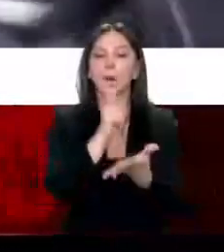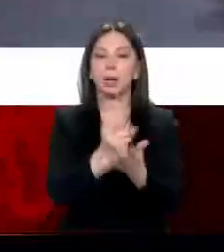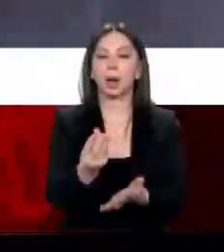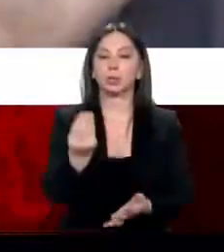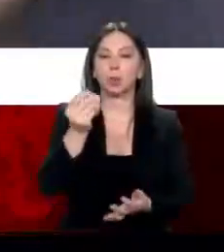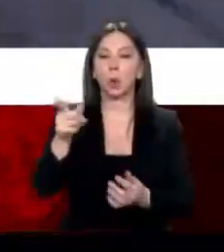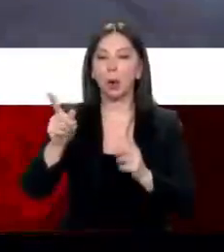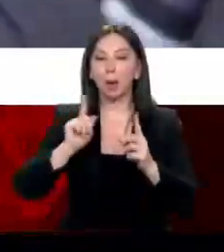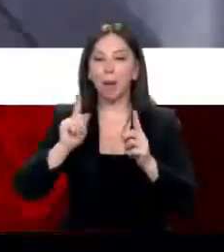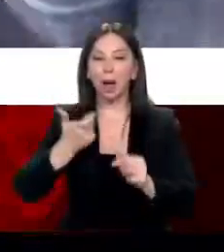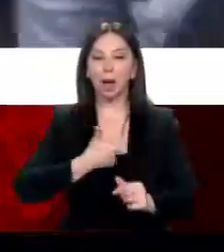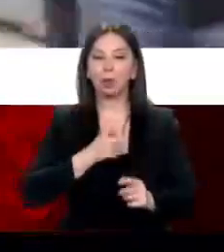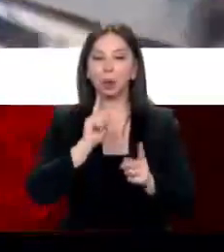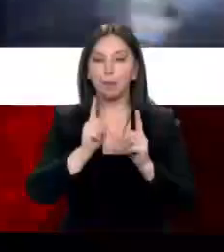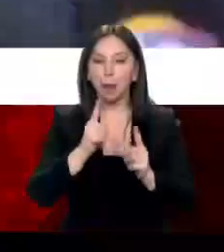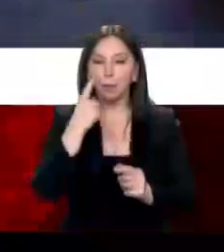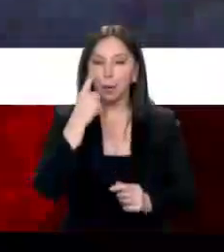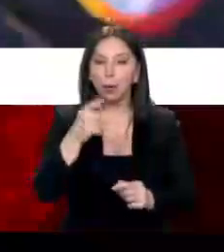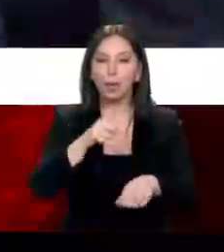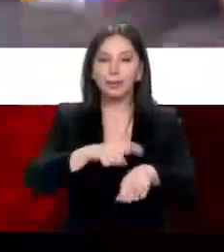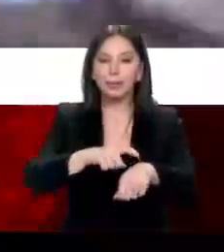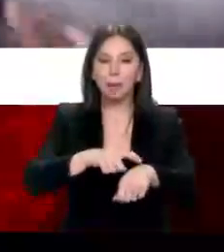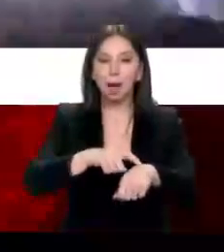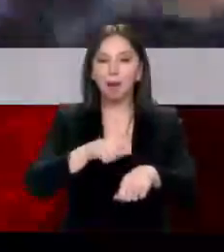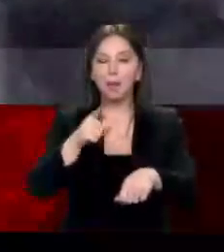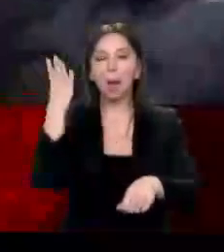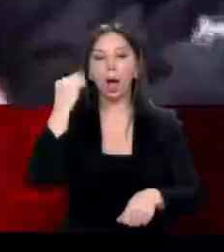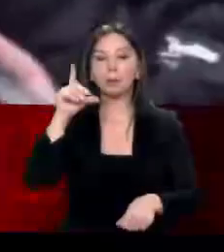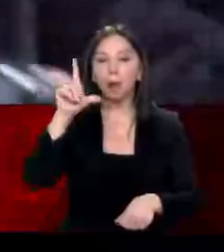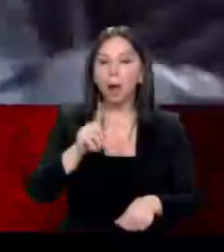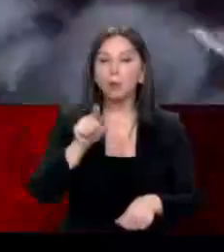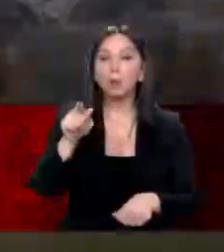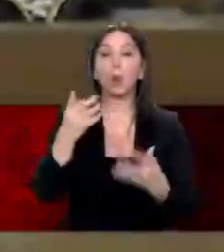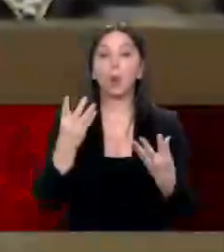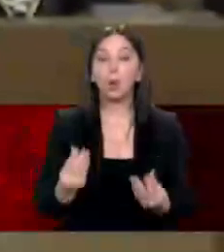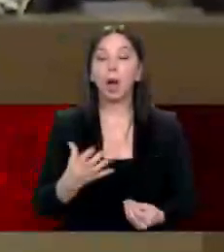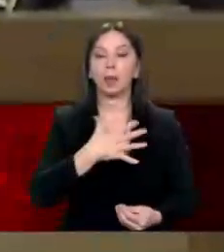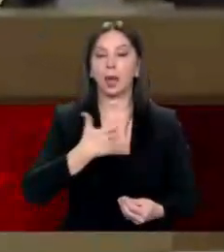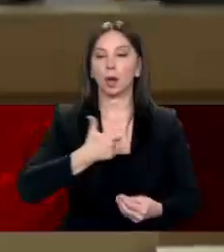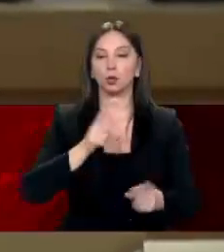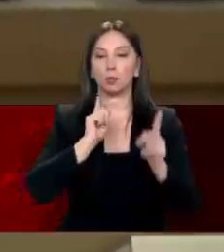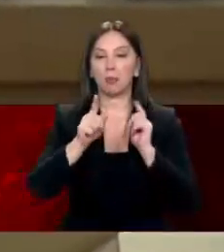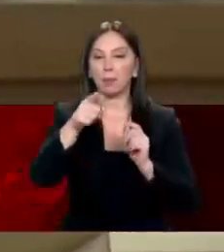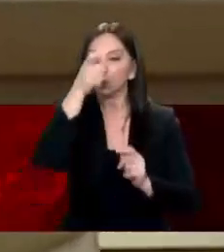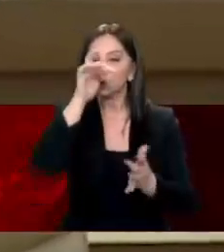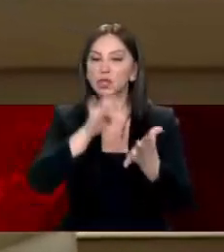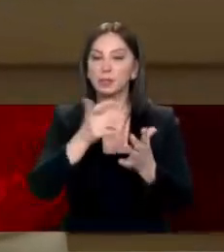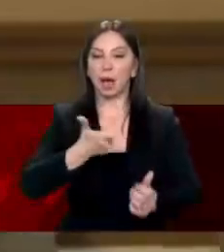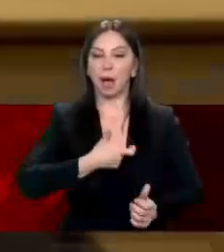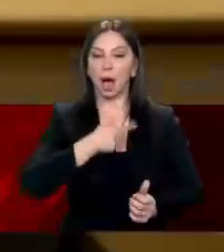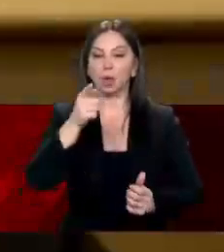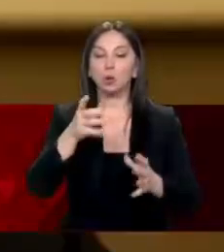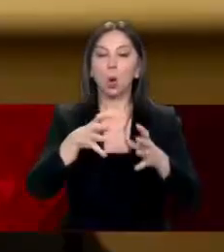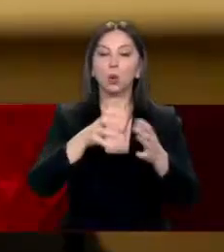onun yargılandığı kanun maddesi dolayısıyla zamanlama manidar. Ama bu olacaktı. Anayasa Mahkemesi Türk Ceza